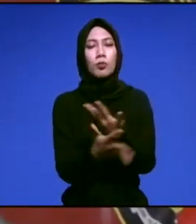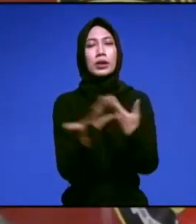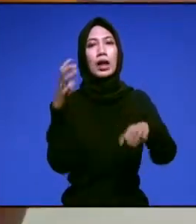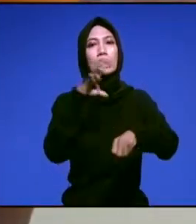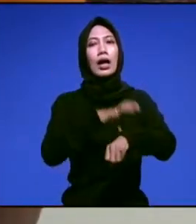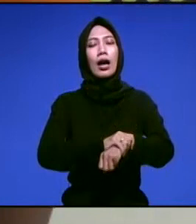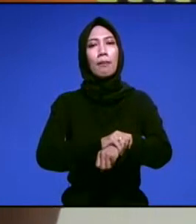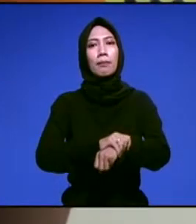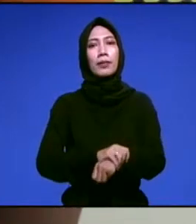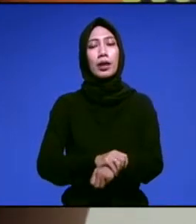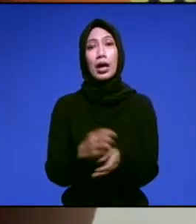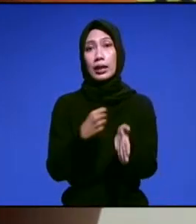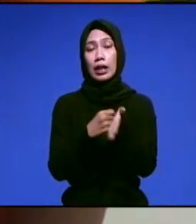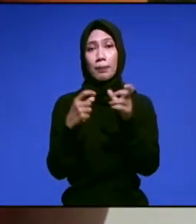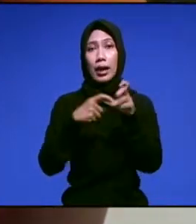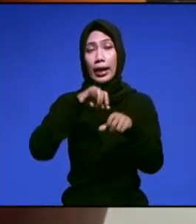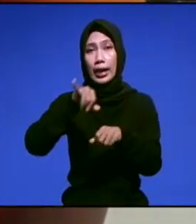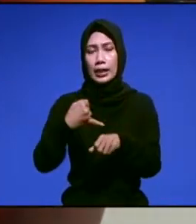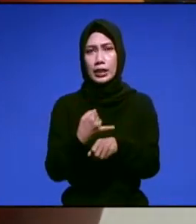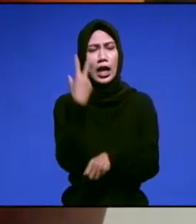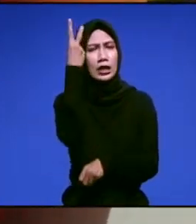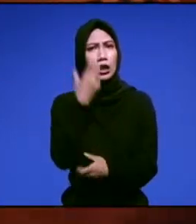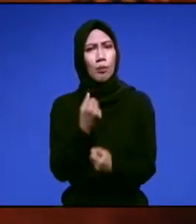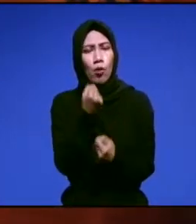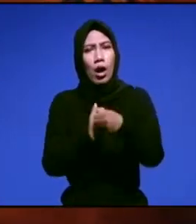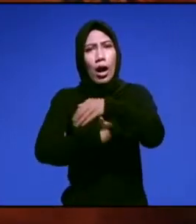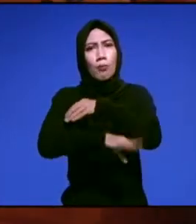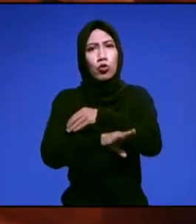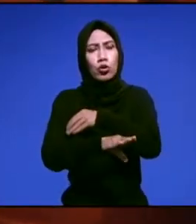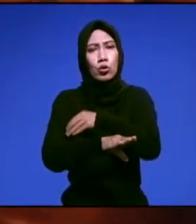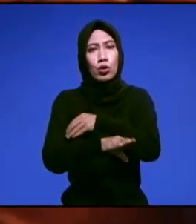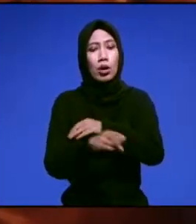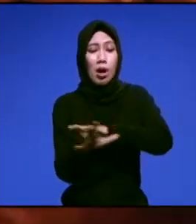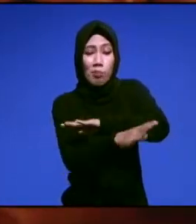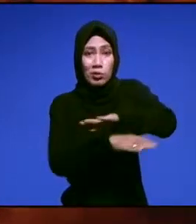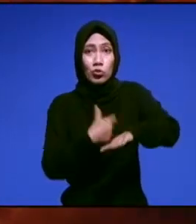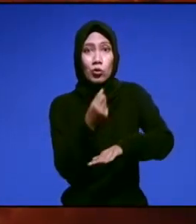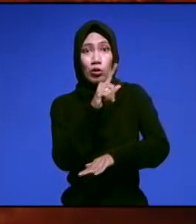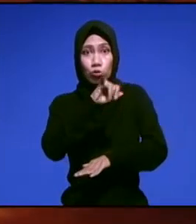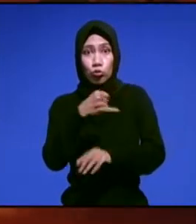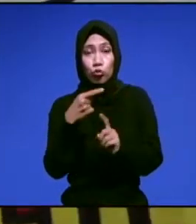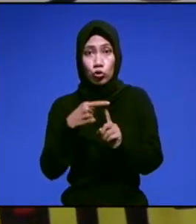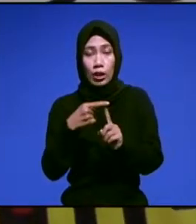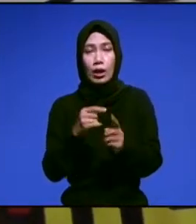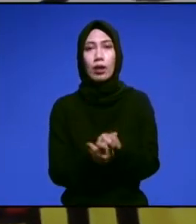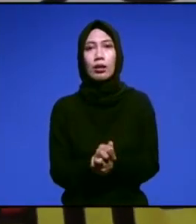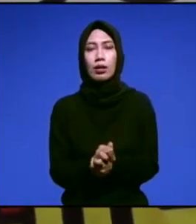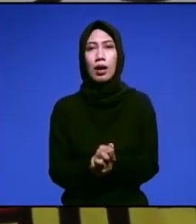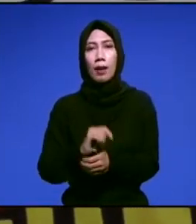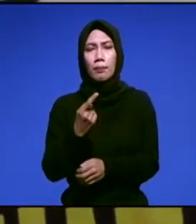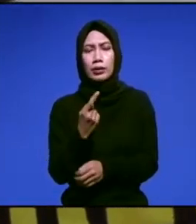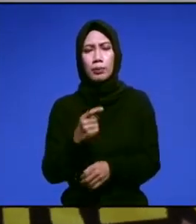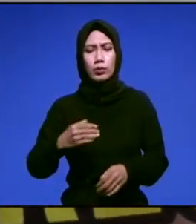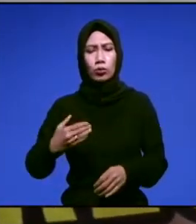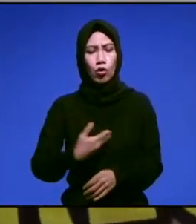ini sempat melarikan diri usai menggasak uang 1 juta rupiah milik seorang warga. Korban awalnya kesulitan